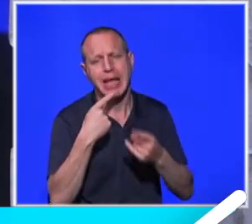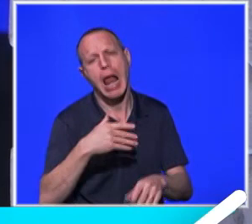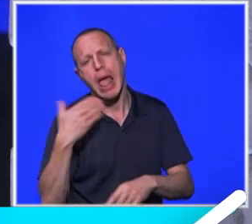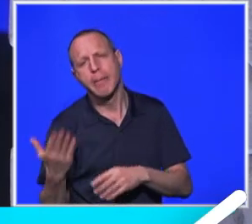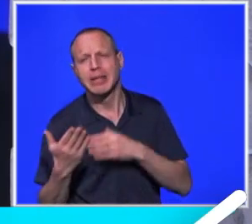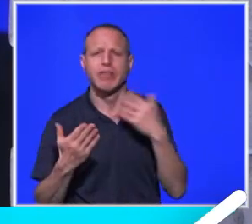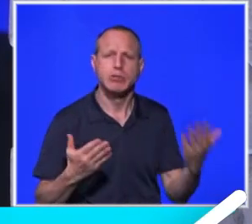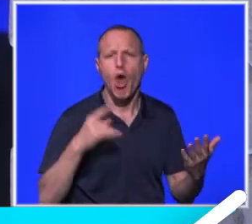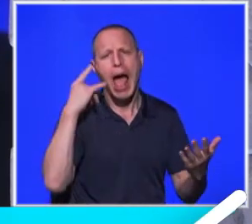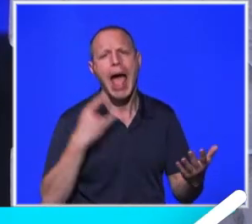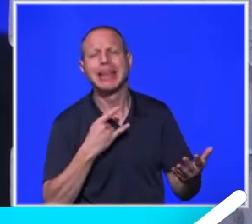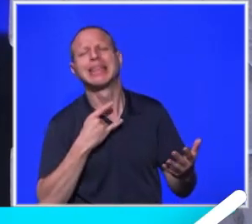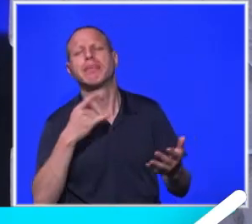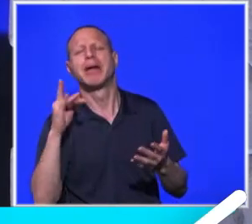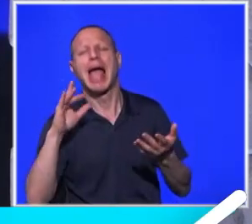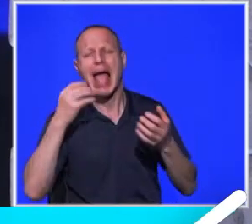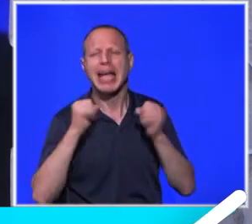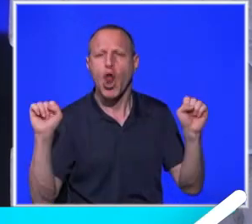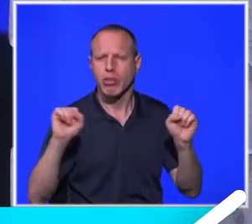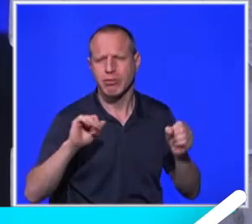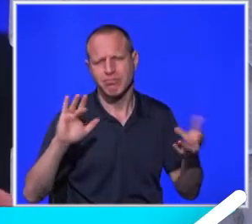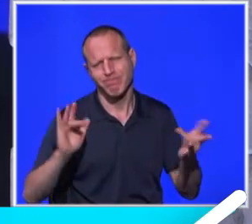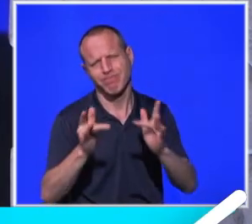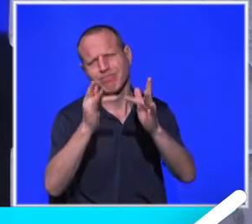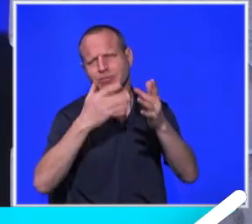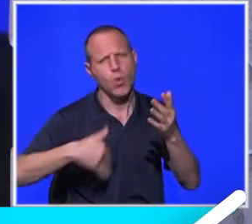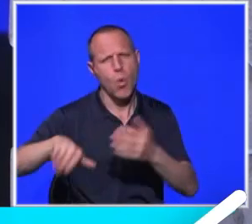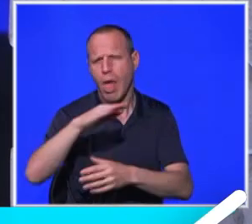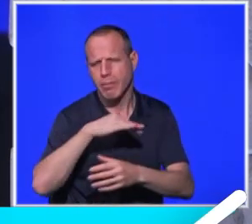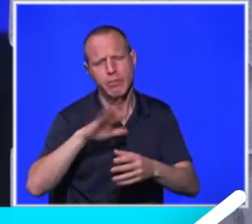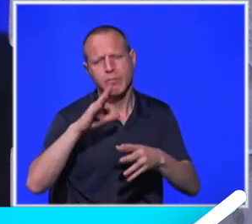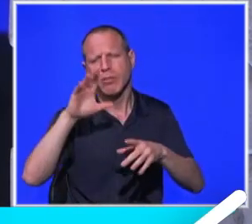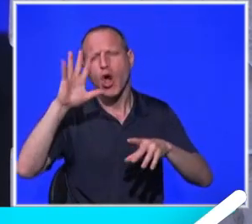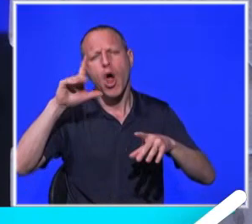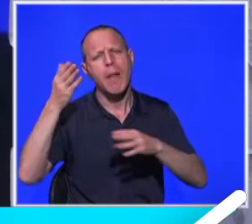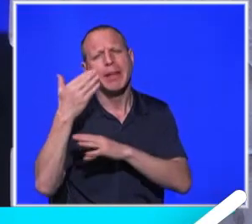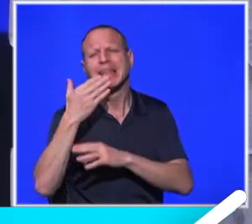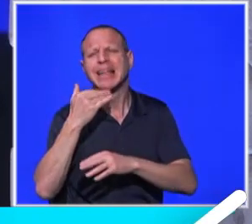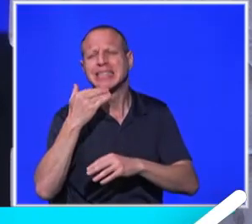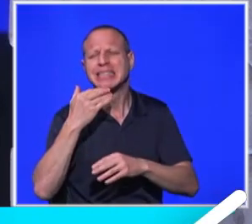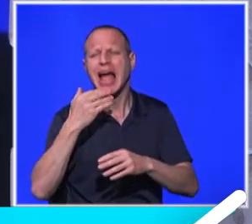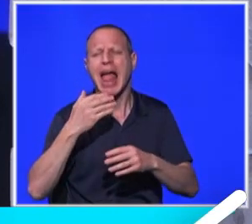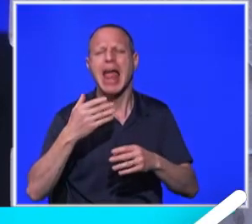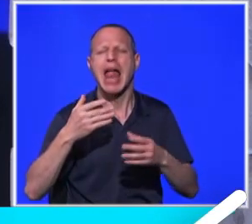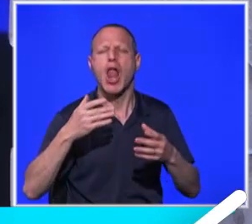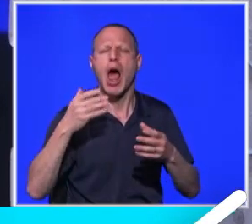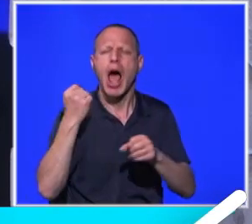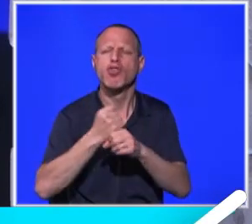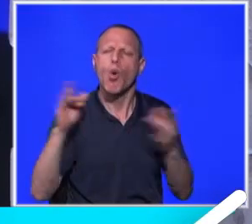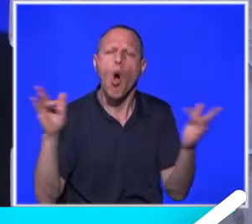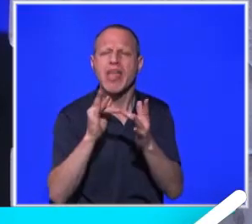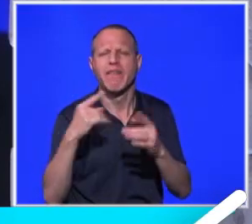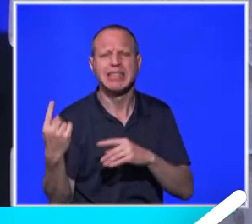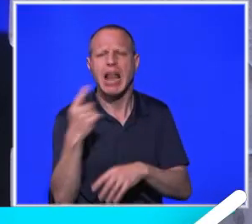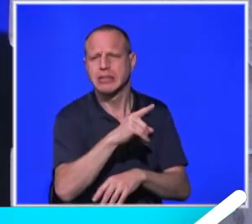לימין ושמאל, חרדים וחילונים, משסים, איש ברעהו, וכל מדינת ישראל ואזרחי ישראל נעשו אויב זה לזה. אנחנו האזרחים,